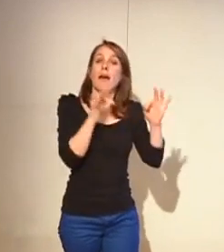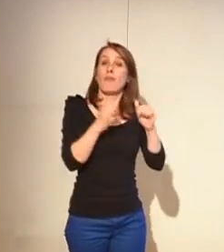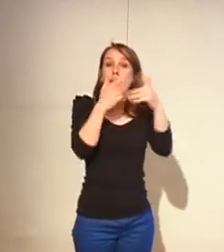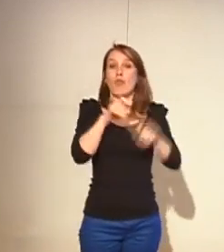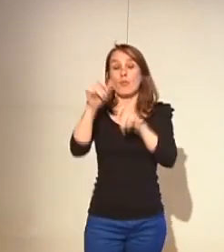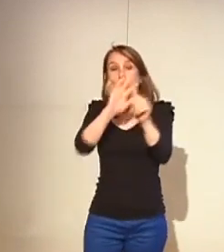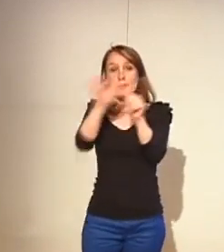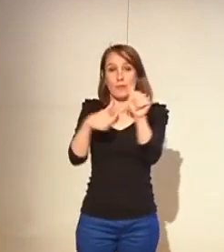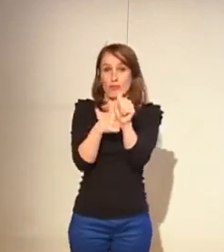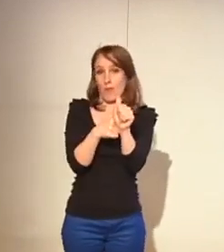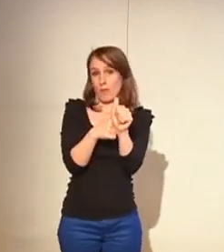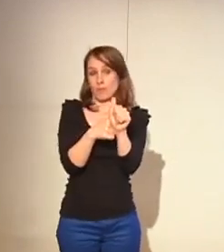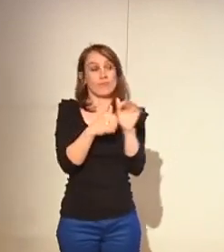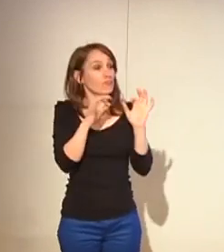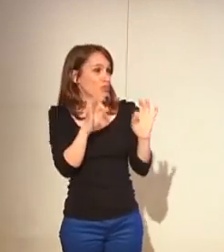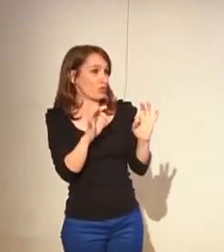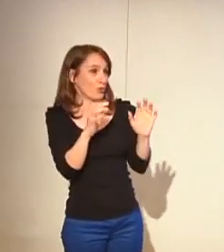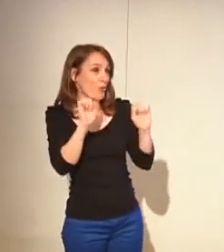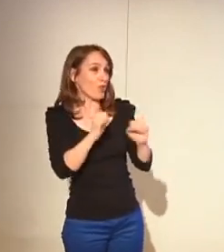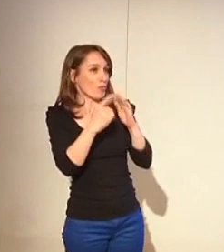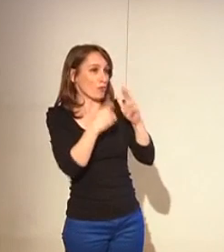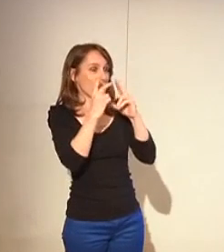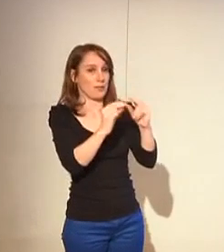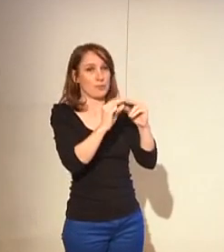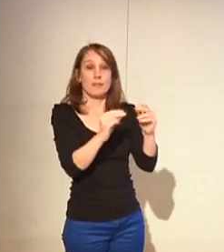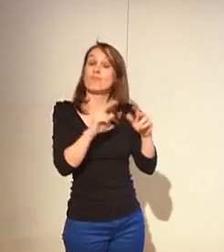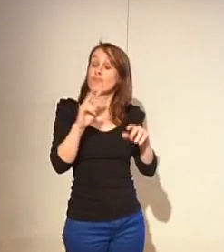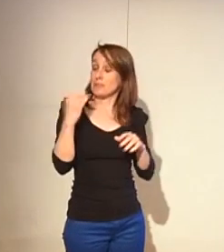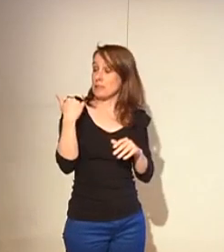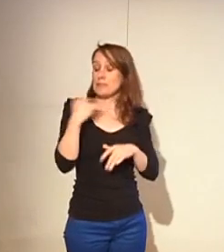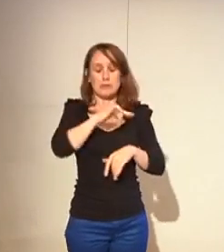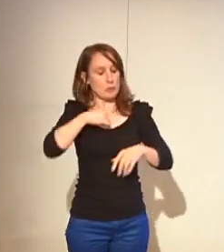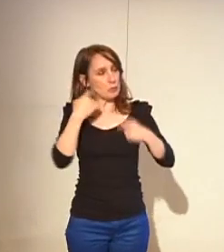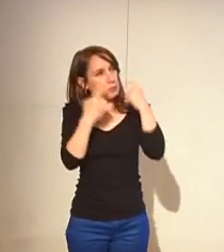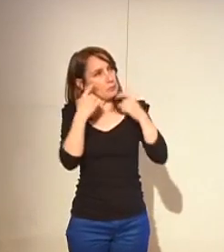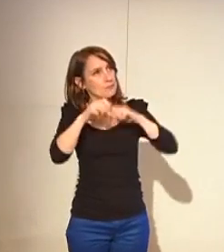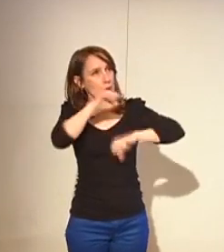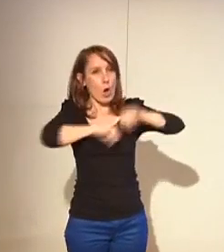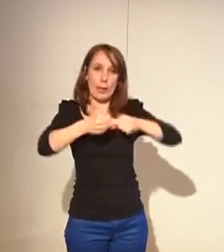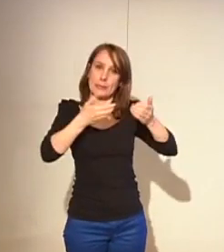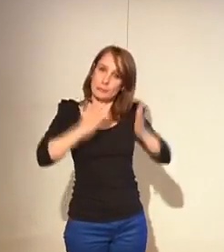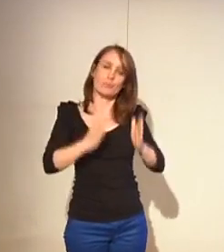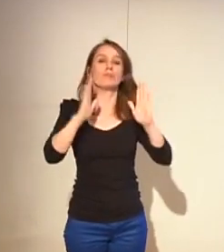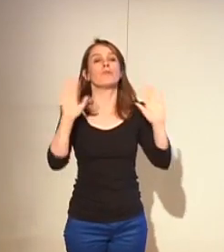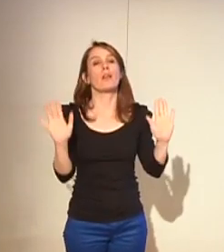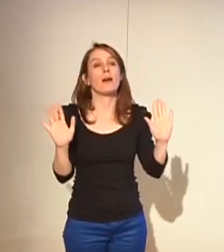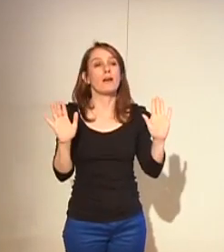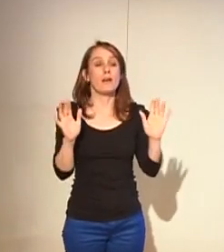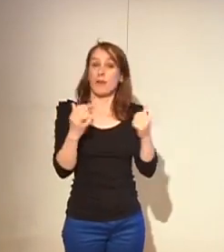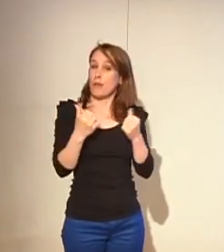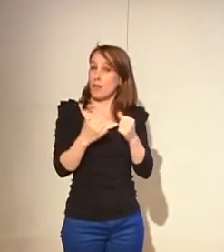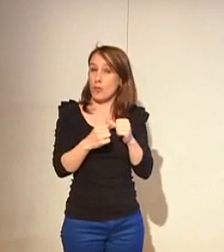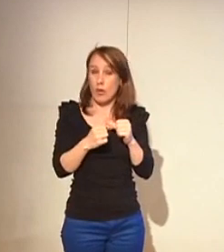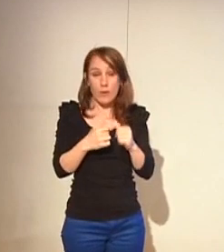il y a effectivement avec l'organisation que nous avons choisi à la fois la réalité de la de la l'ampleur de la